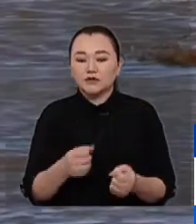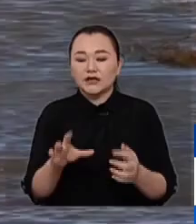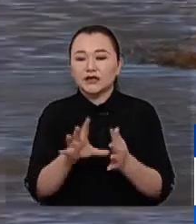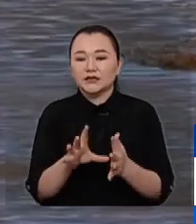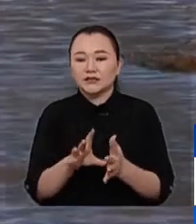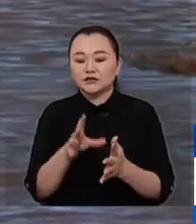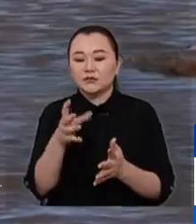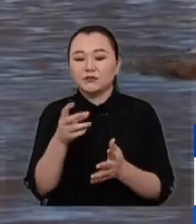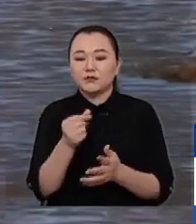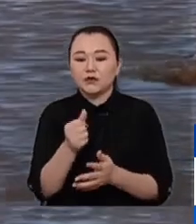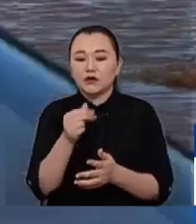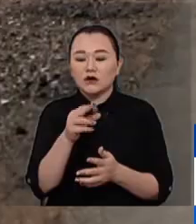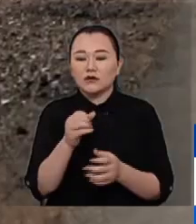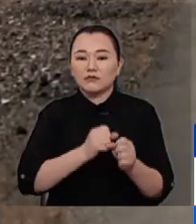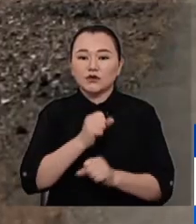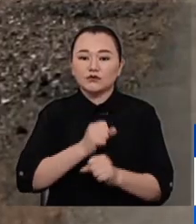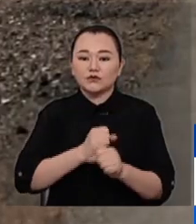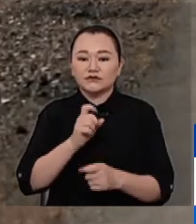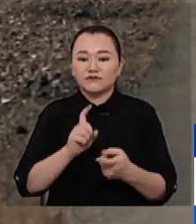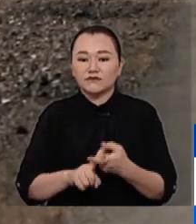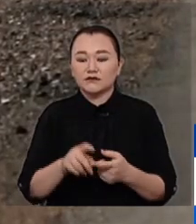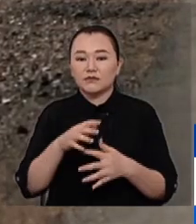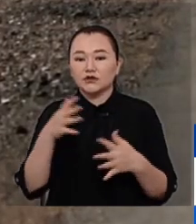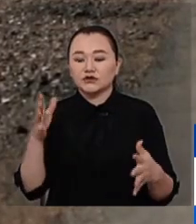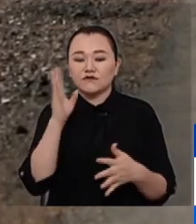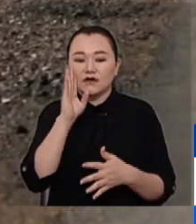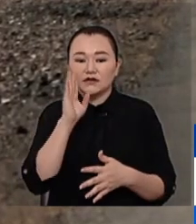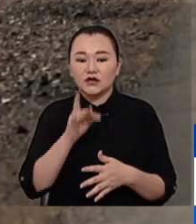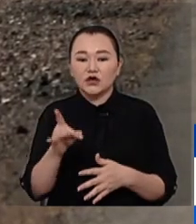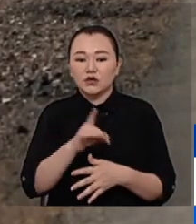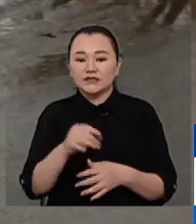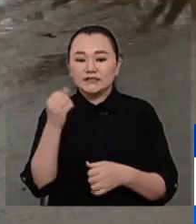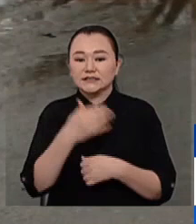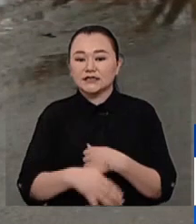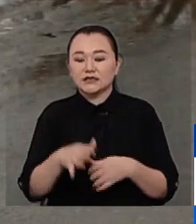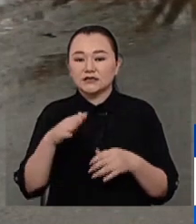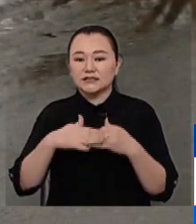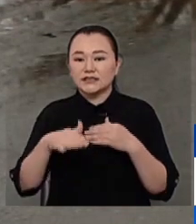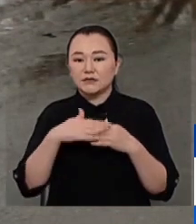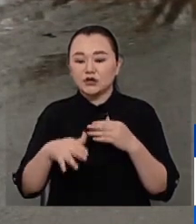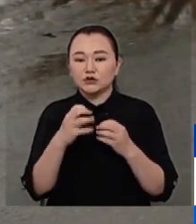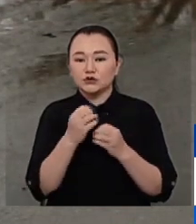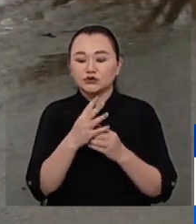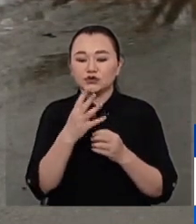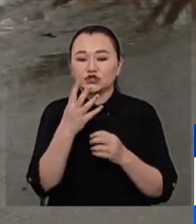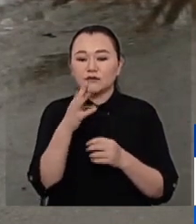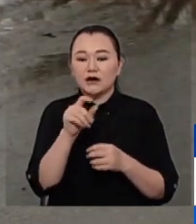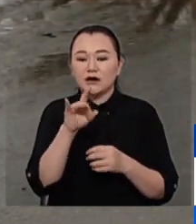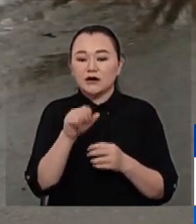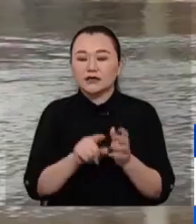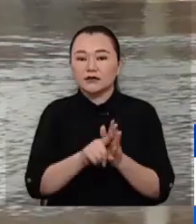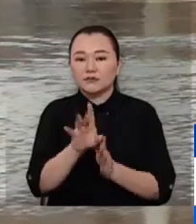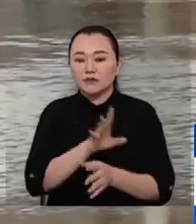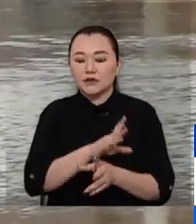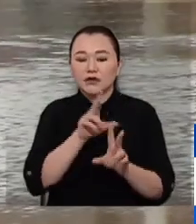электричество посредством генераторов. Напомню, большая вода в районный центр хлынула со степей еще 14 марта. Чиновники